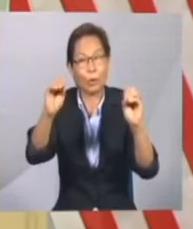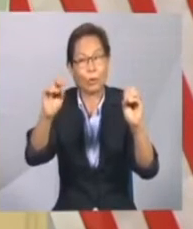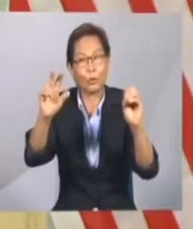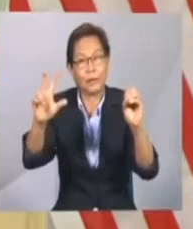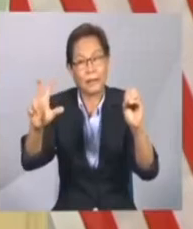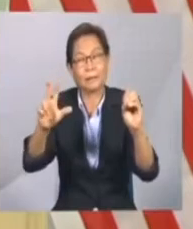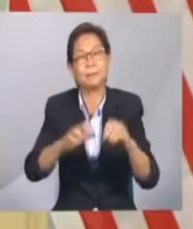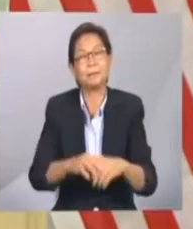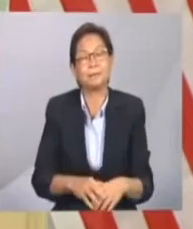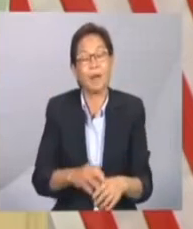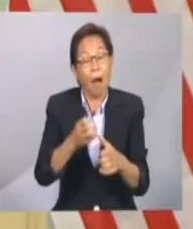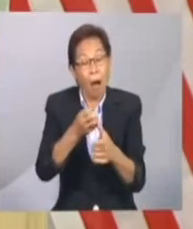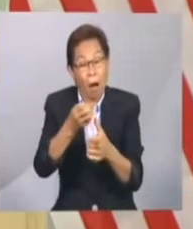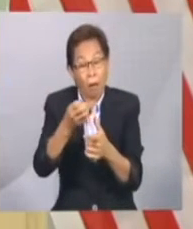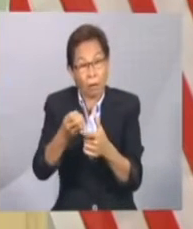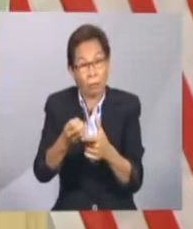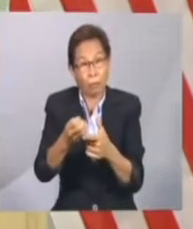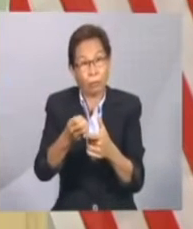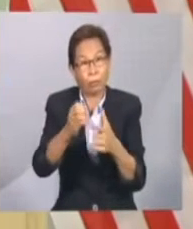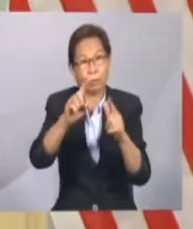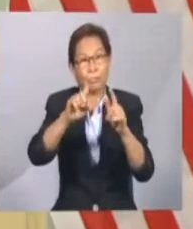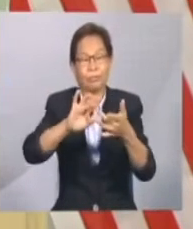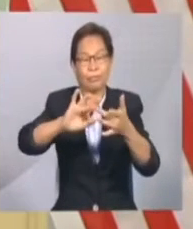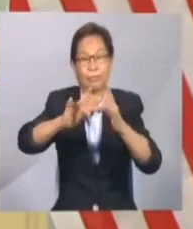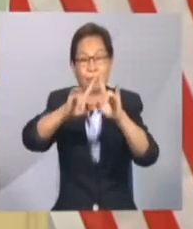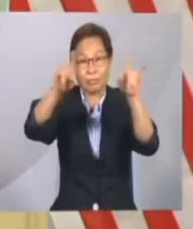0389115103 atau layari